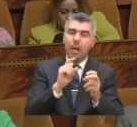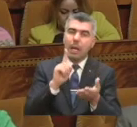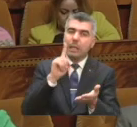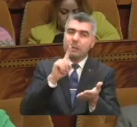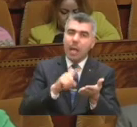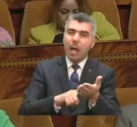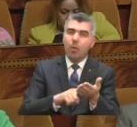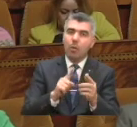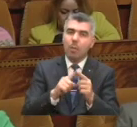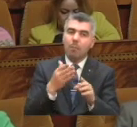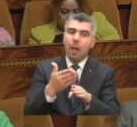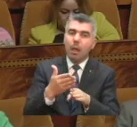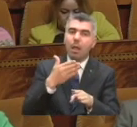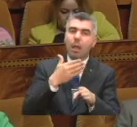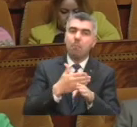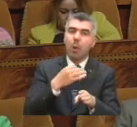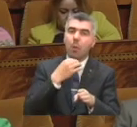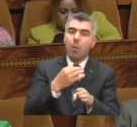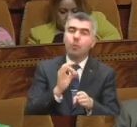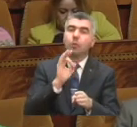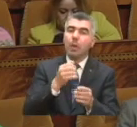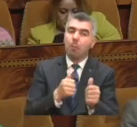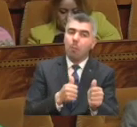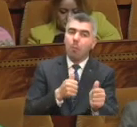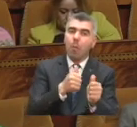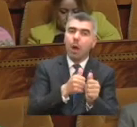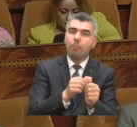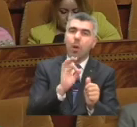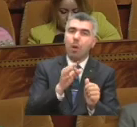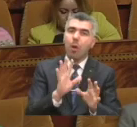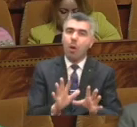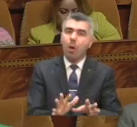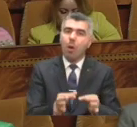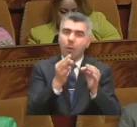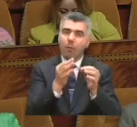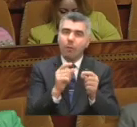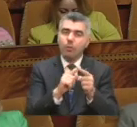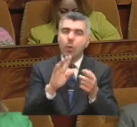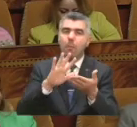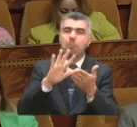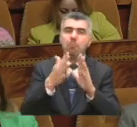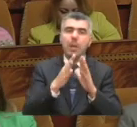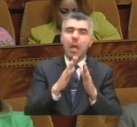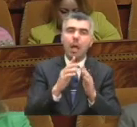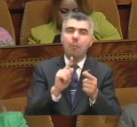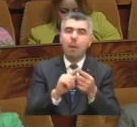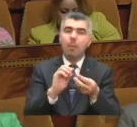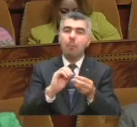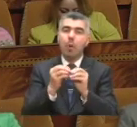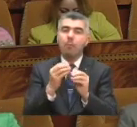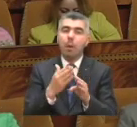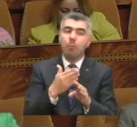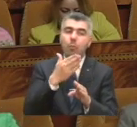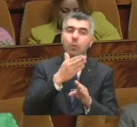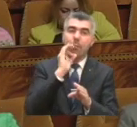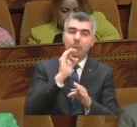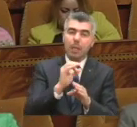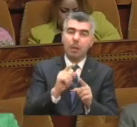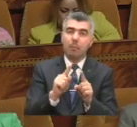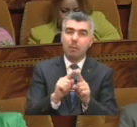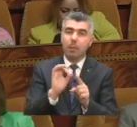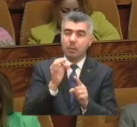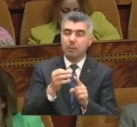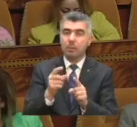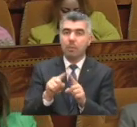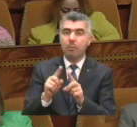إجراء دراسات ميدانية مواكبة تكشف بدقة حجم التأثيرات البيئية والبدائل المقترحة نظيراً لاستعمال